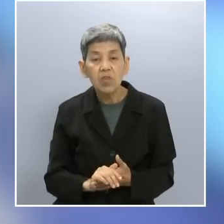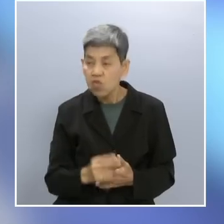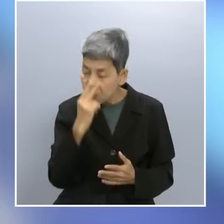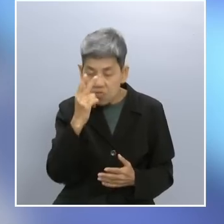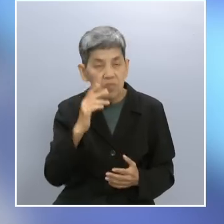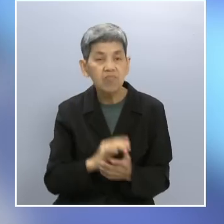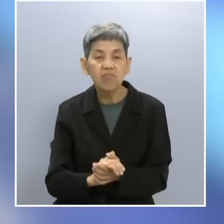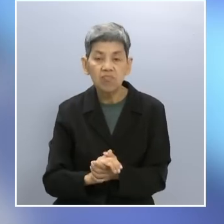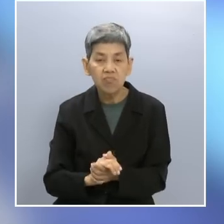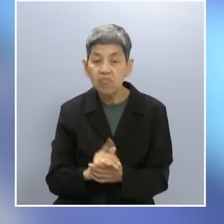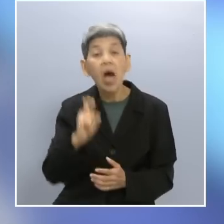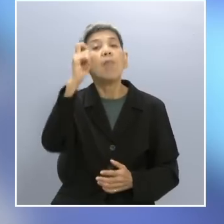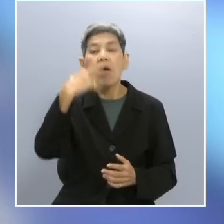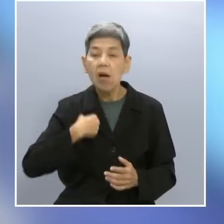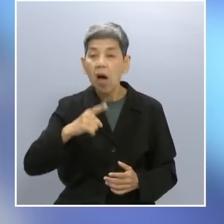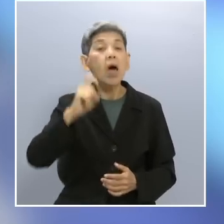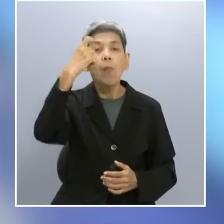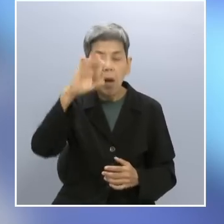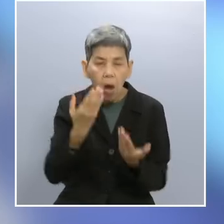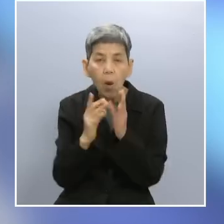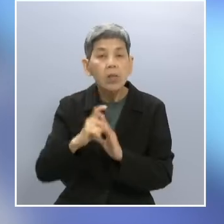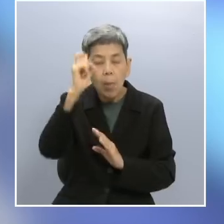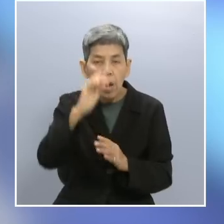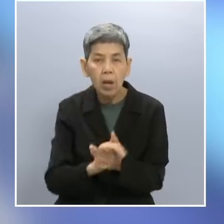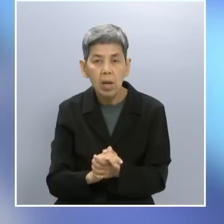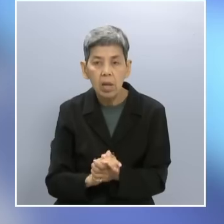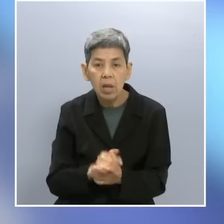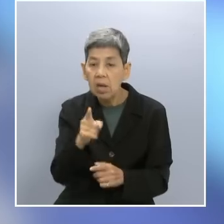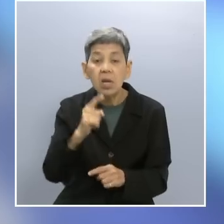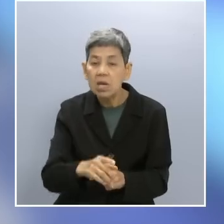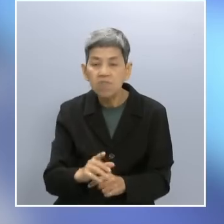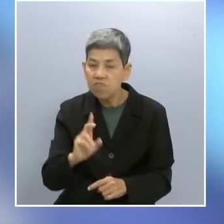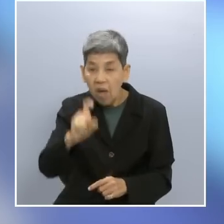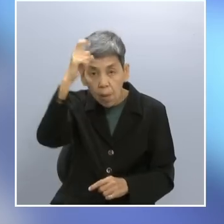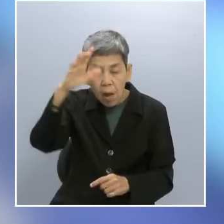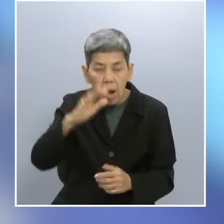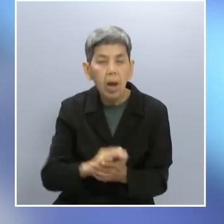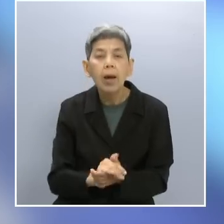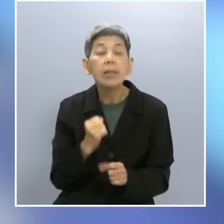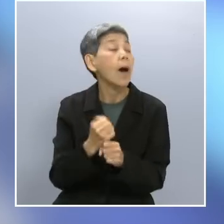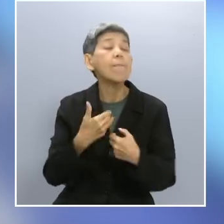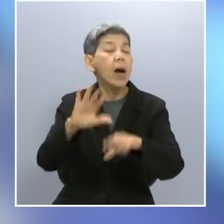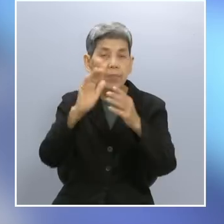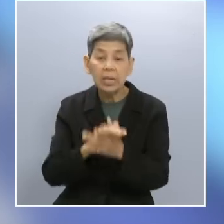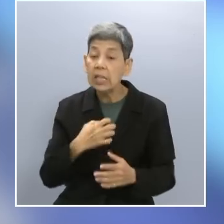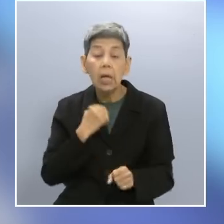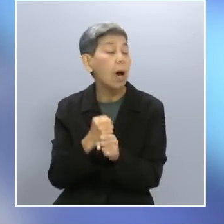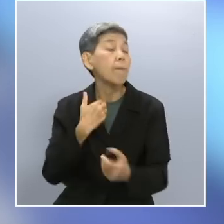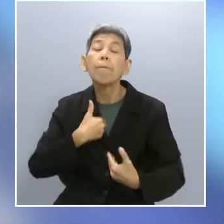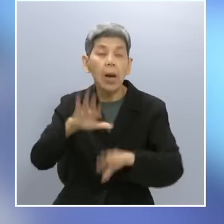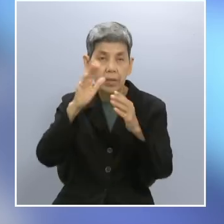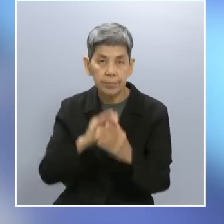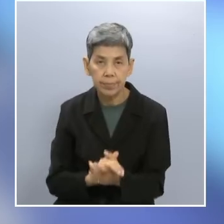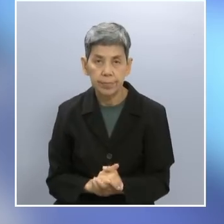งั้นก็ตายพร้อมกันยกครัวแม่มึงไม่มีที่ยืนก็ทำไปอยากทำอะไรทำ